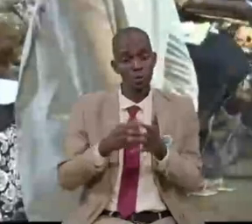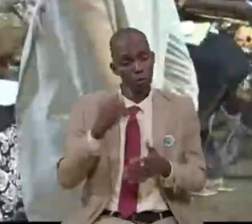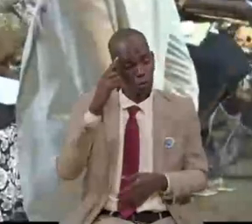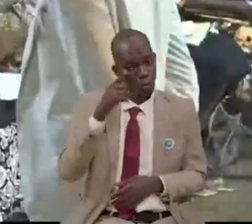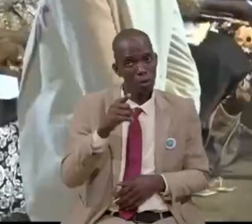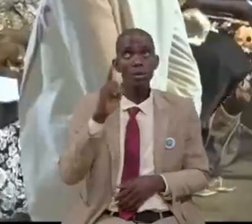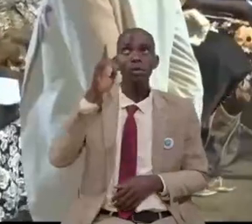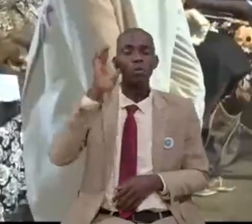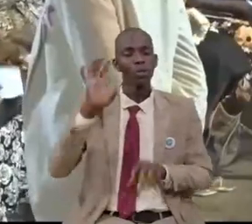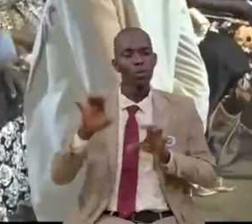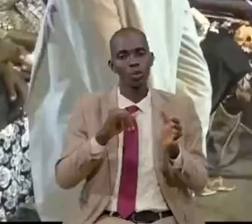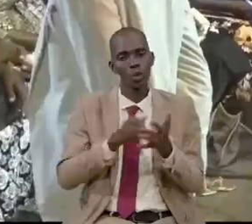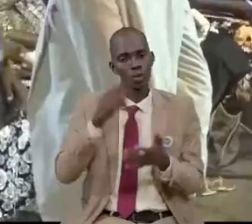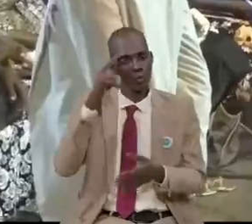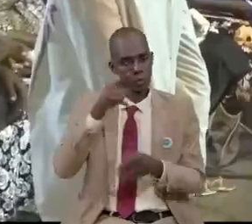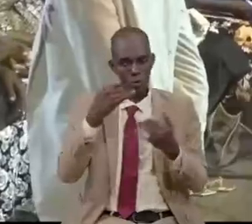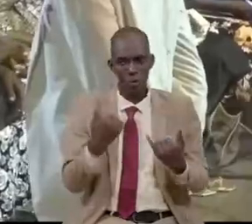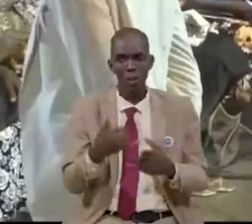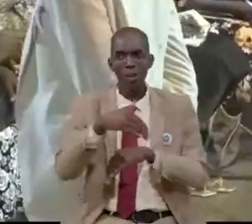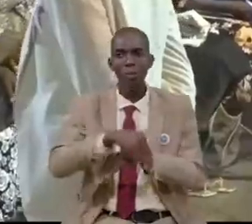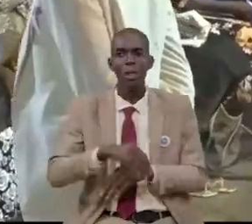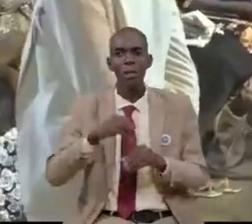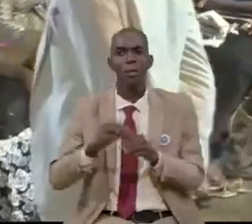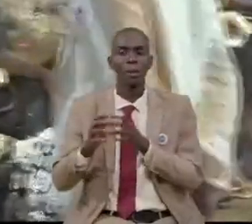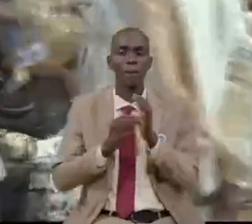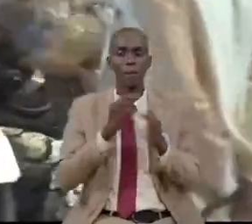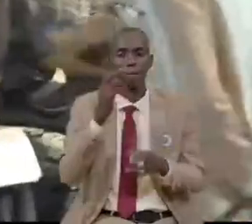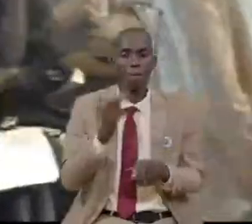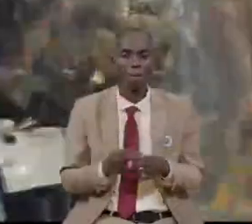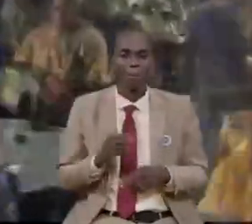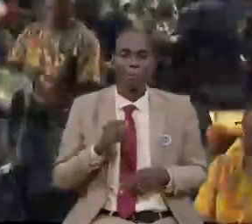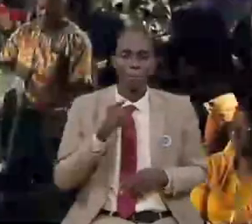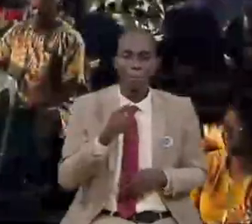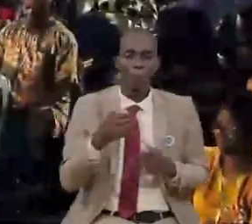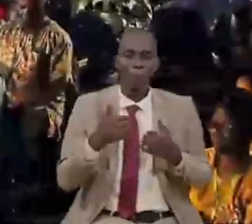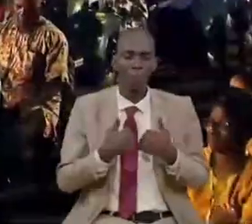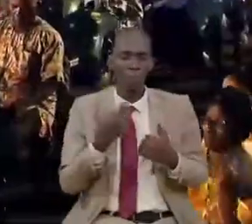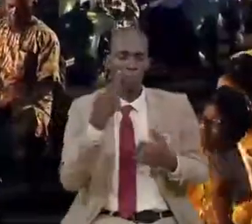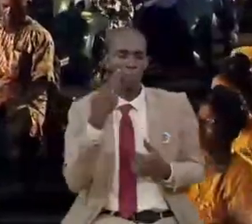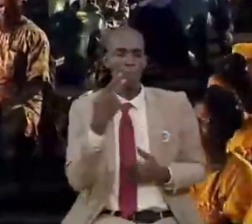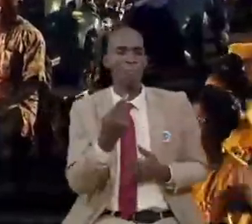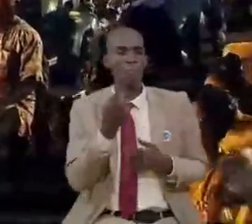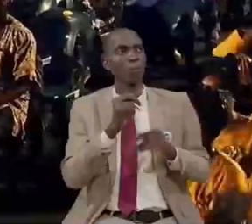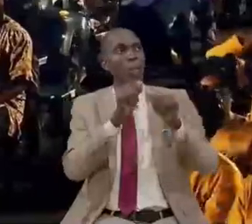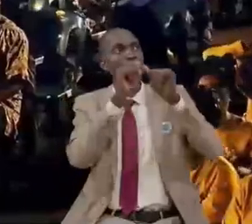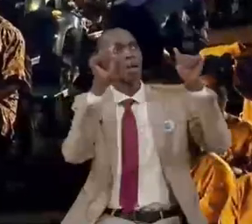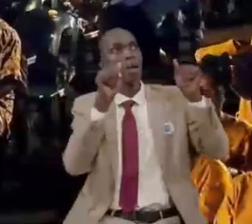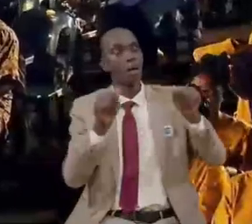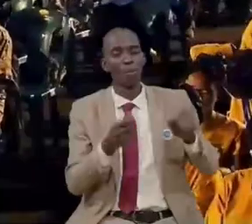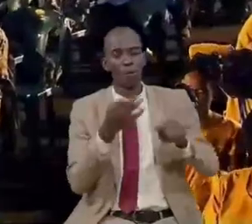soir. Le Seigneur le fera ce soir. Vous avez vu l'image de votre vie. Vous avez